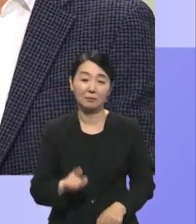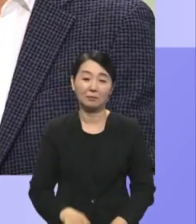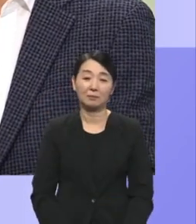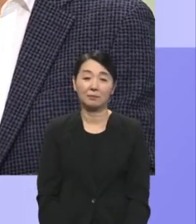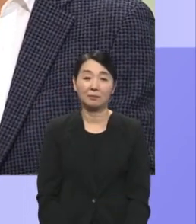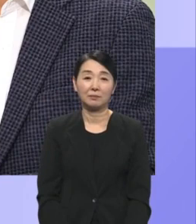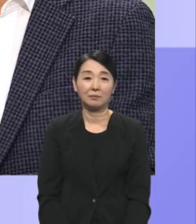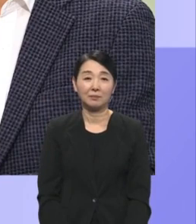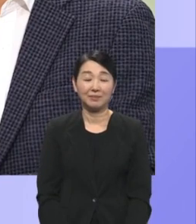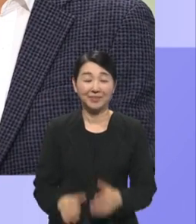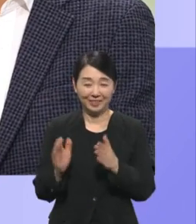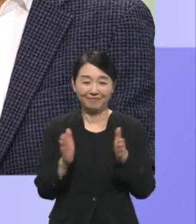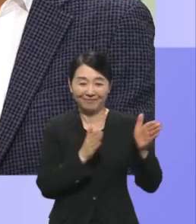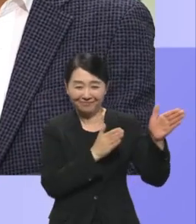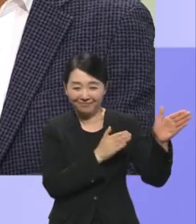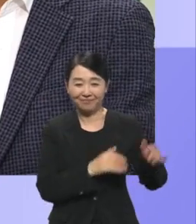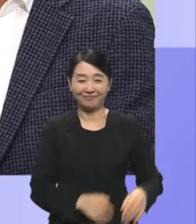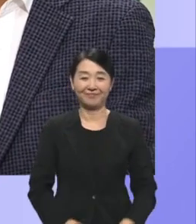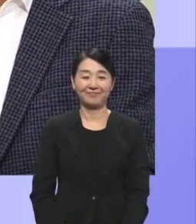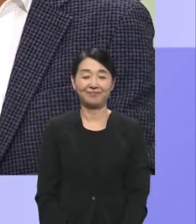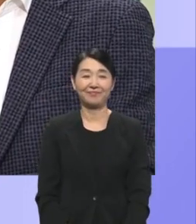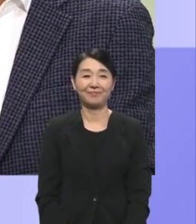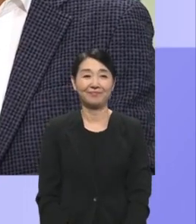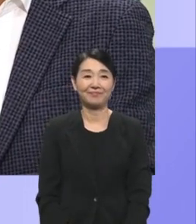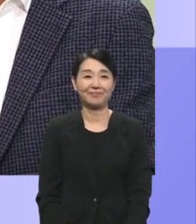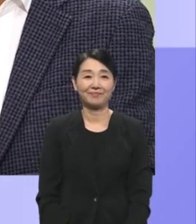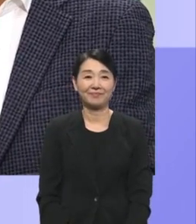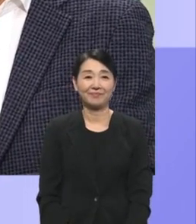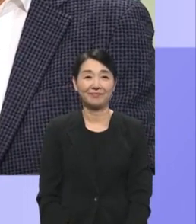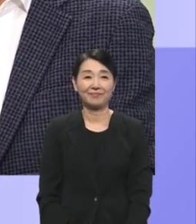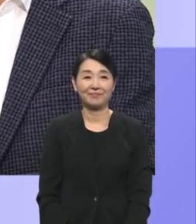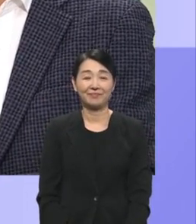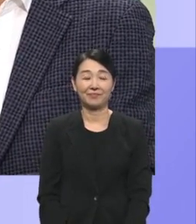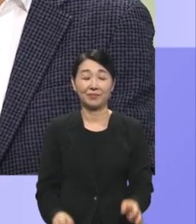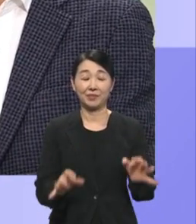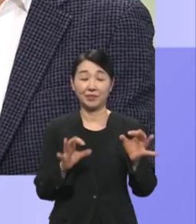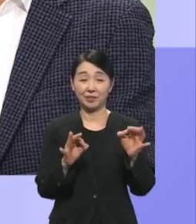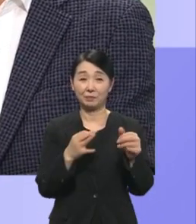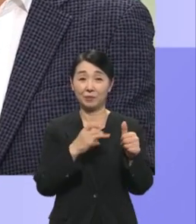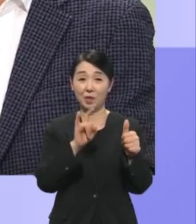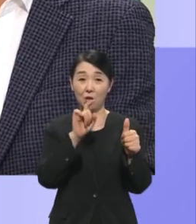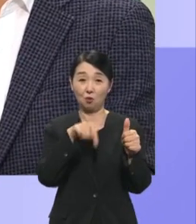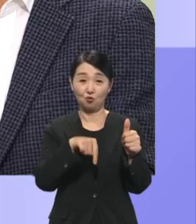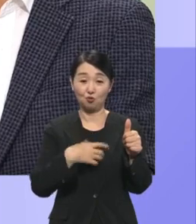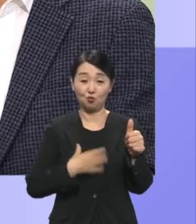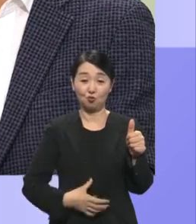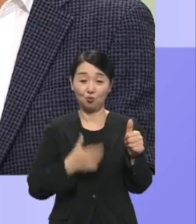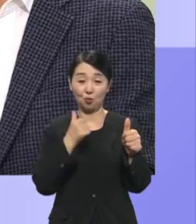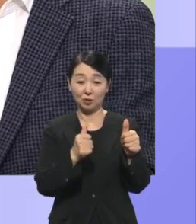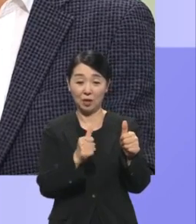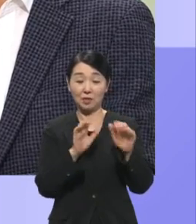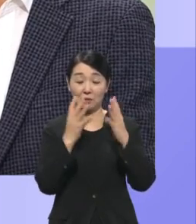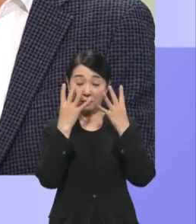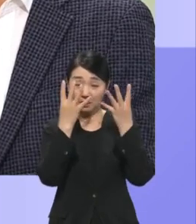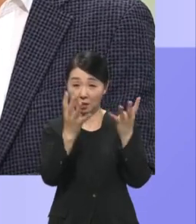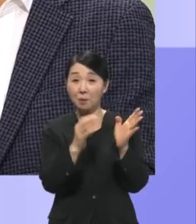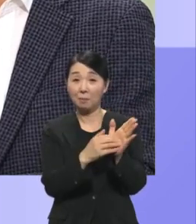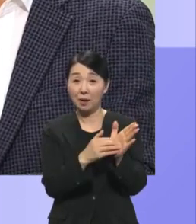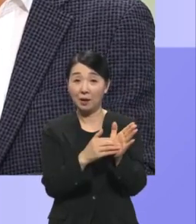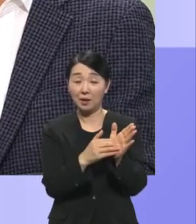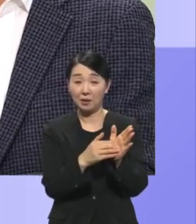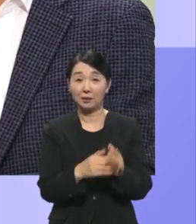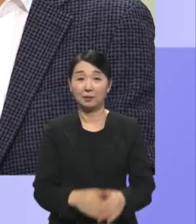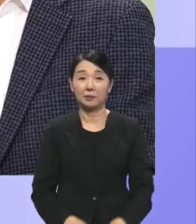같습니다 조금 넘어가서요 일단은 그 논란의 인물인 김태우 전 구청장의 사면이 됐는데 이제 결과를 놓고 봤을